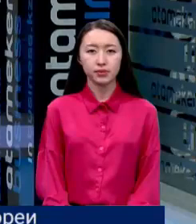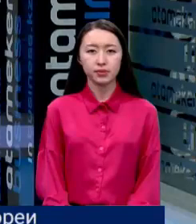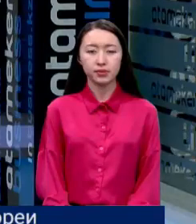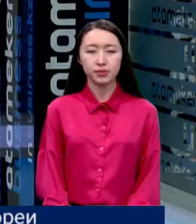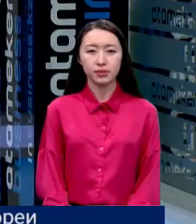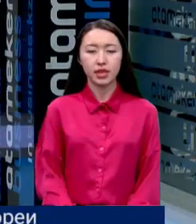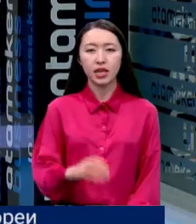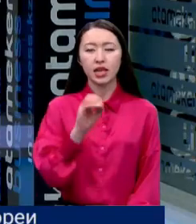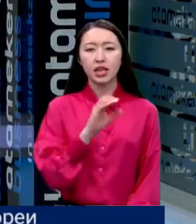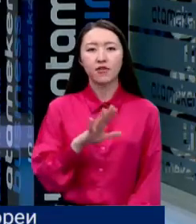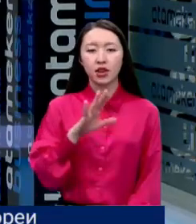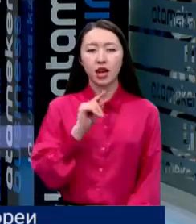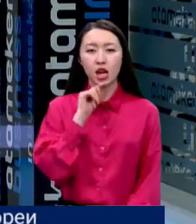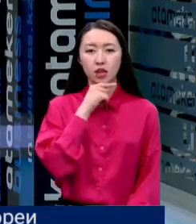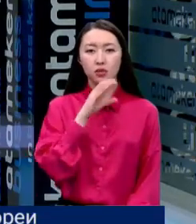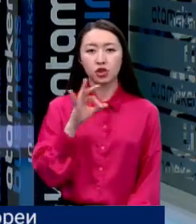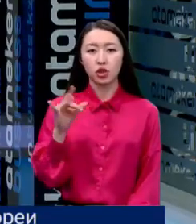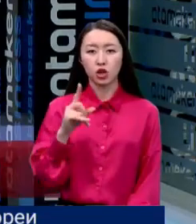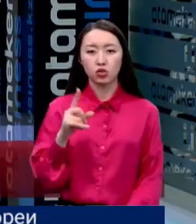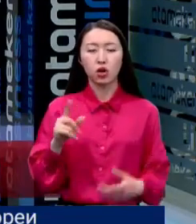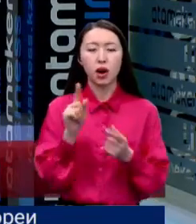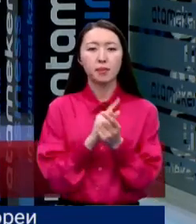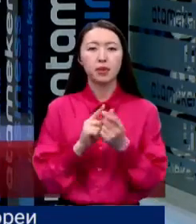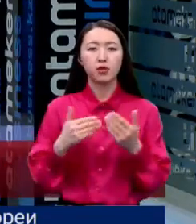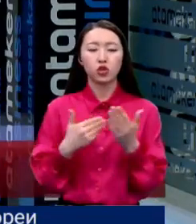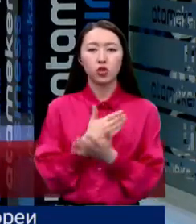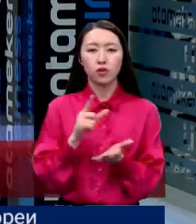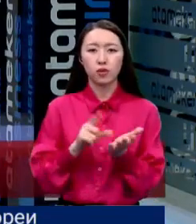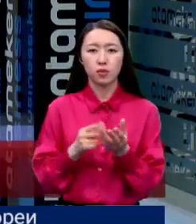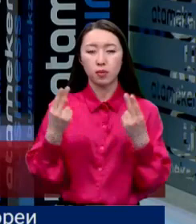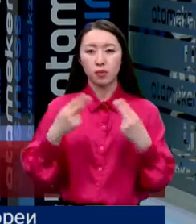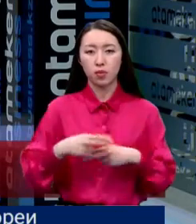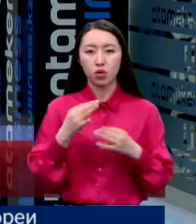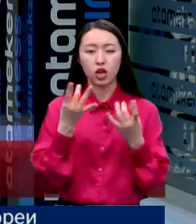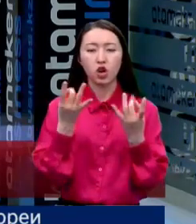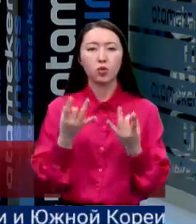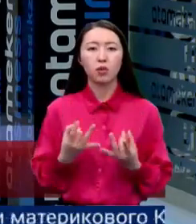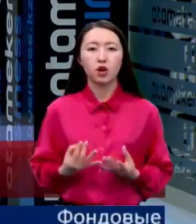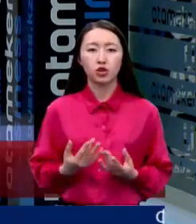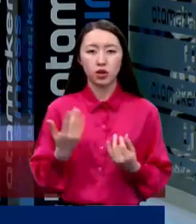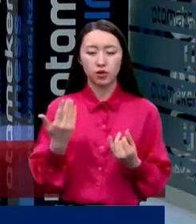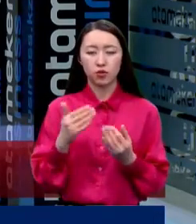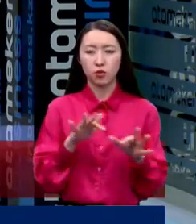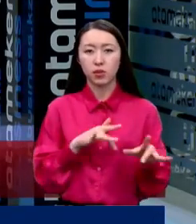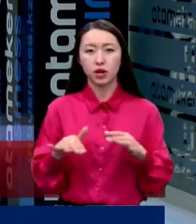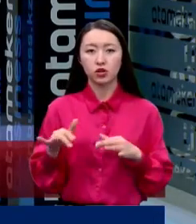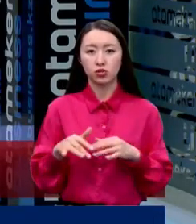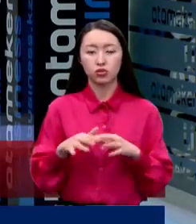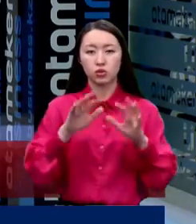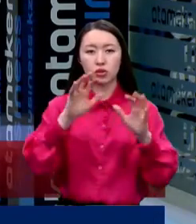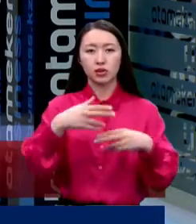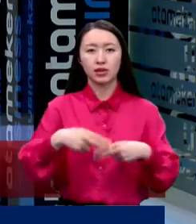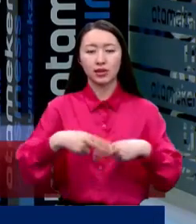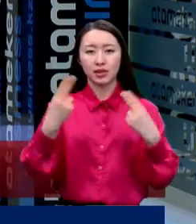В Евразийском экономическом союзе обнуляют пошлины на новые группы товаров и упрощают процедуры импорта. Министр по торговле